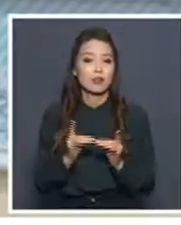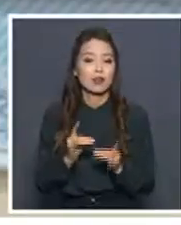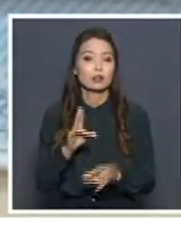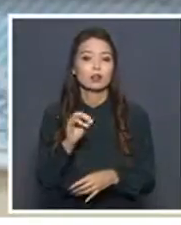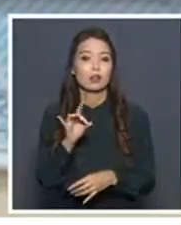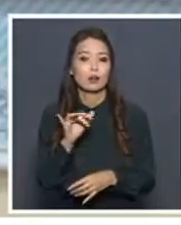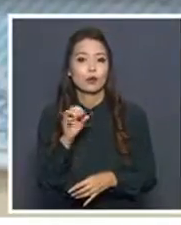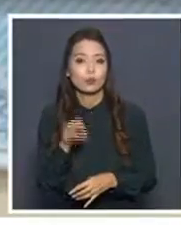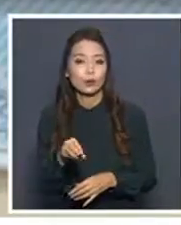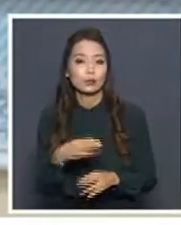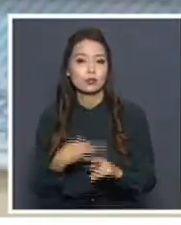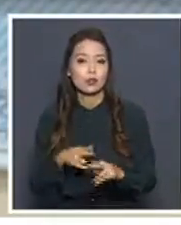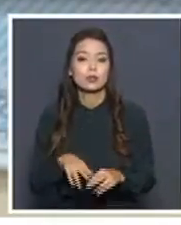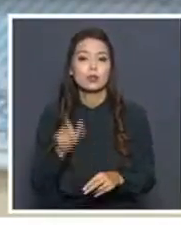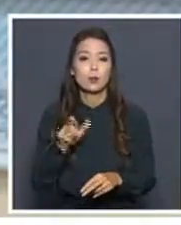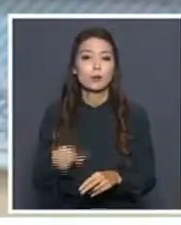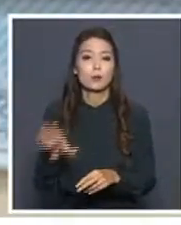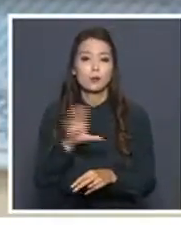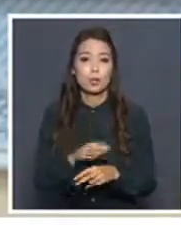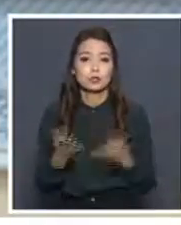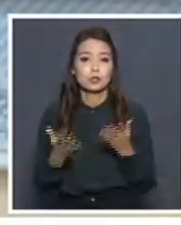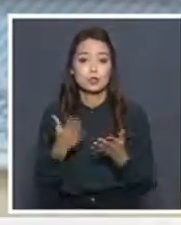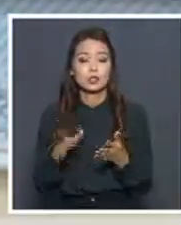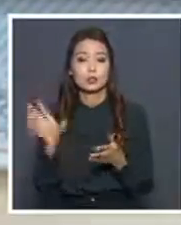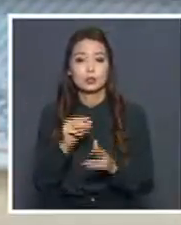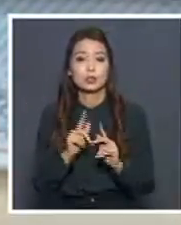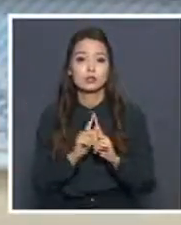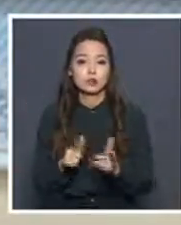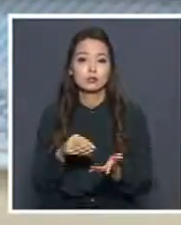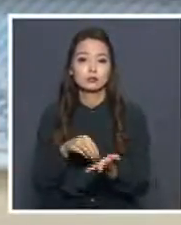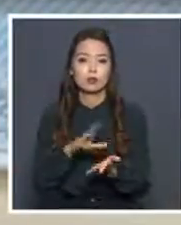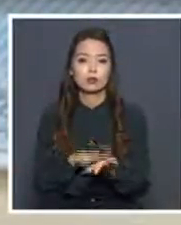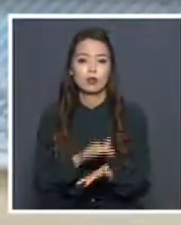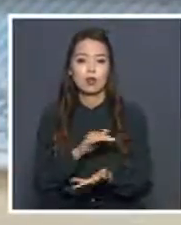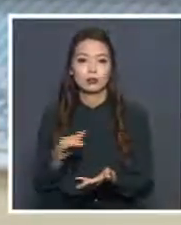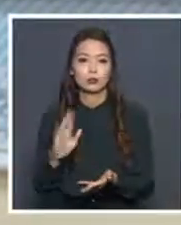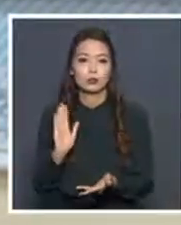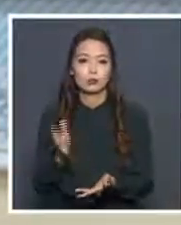Соларды кезінде қабылдаған кезде біздің тіліміздің ерекшеліктеріне сәйкестендіріп қабылдаған.